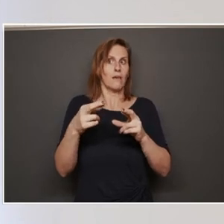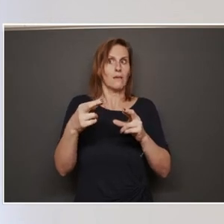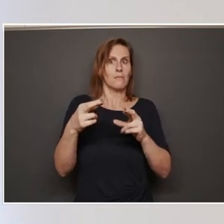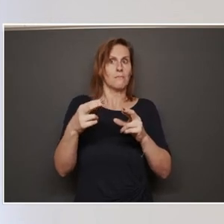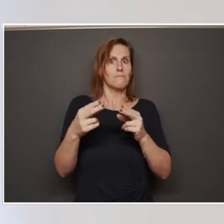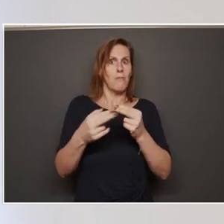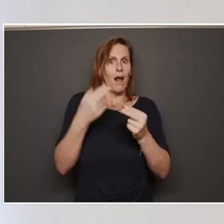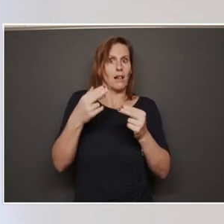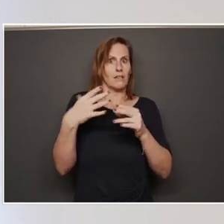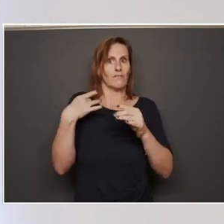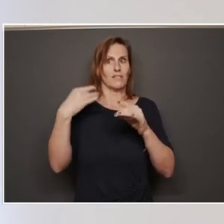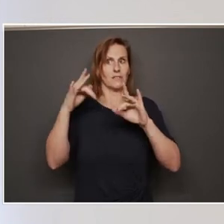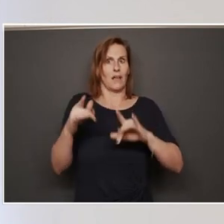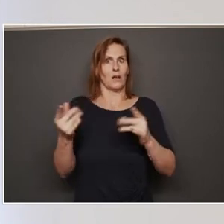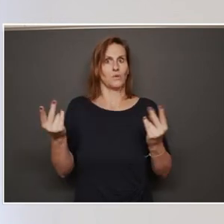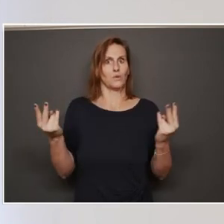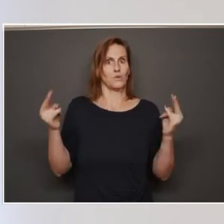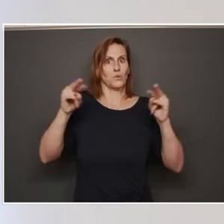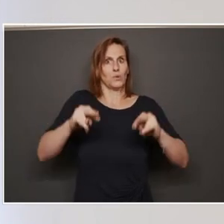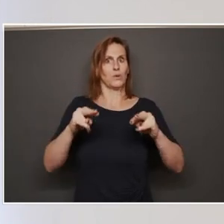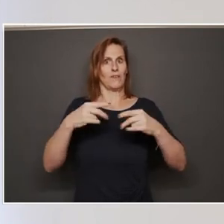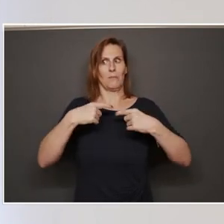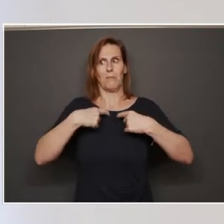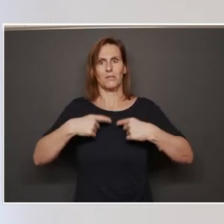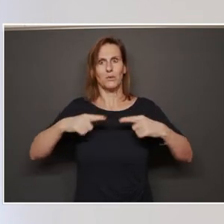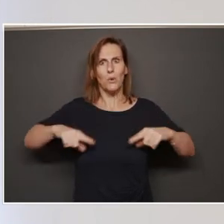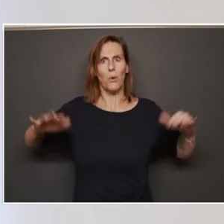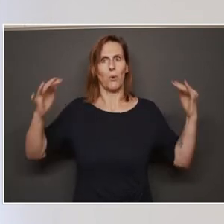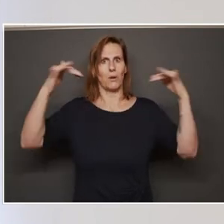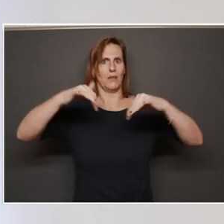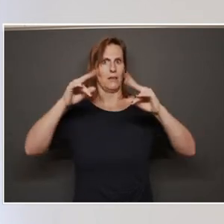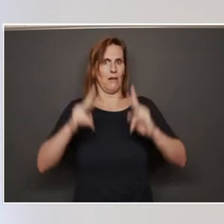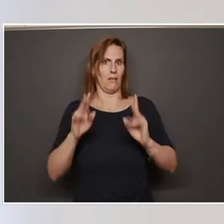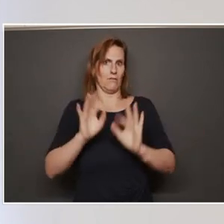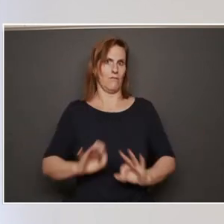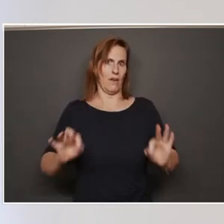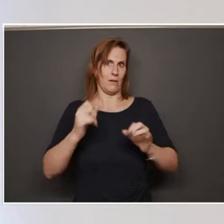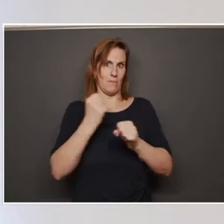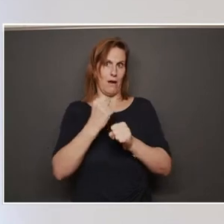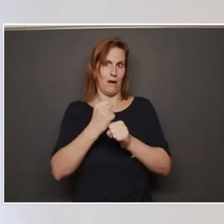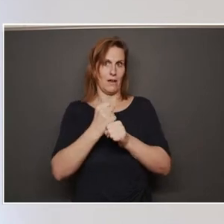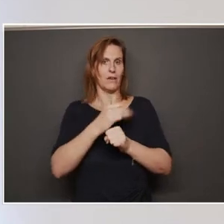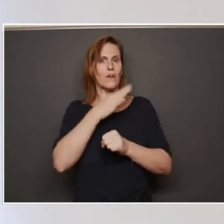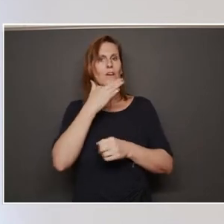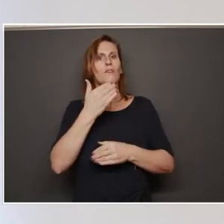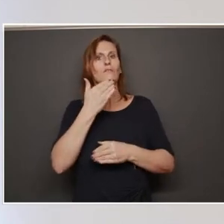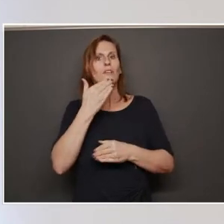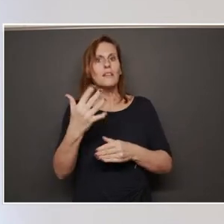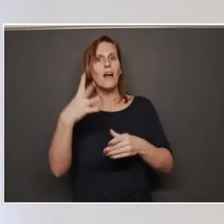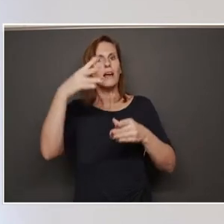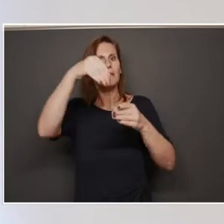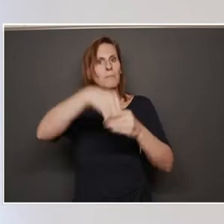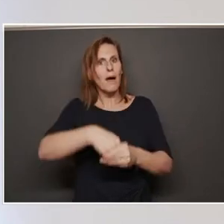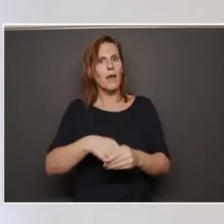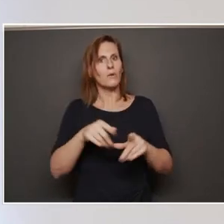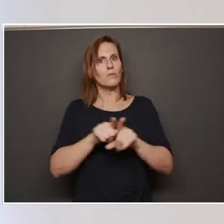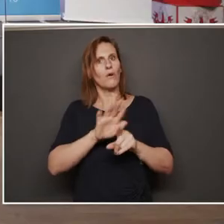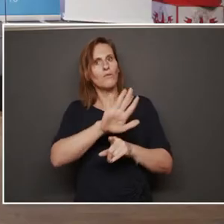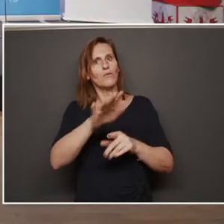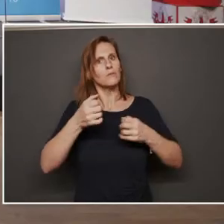nämlich persönlich hier bei uns vor Ort in der Wirtschaftskammer, sich feiern zu lassen. Vielen Dank für Ihre Teilnahme und für Ihr